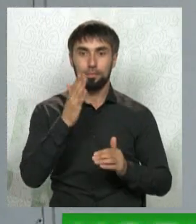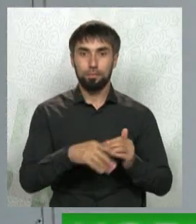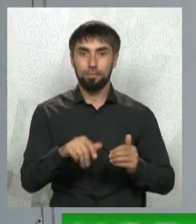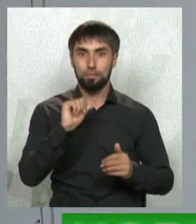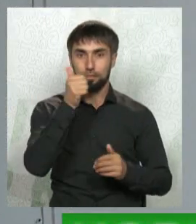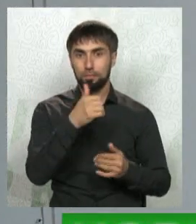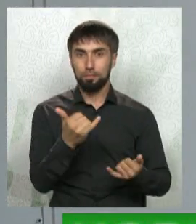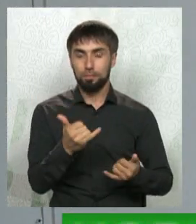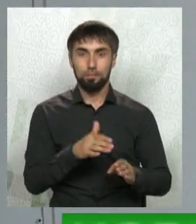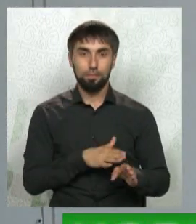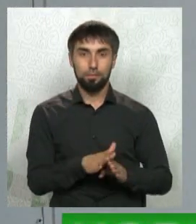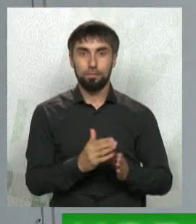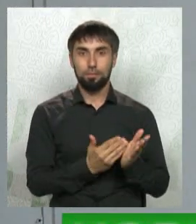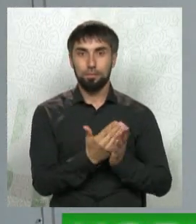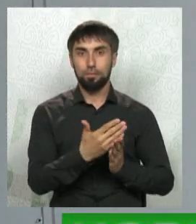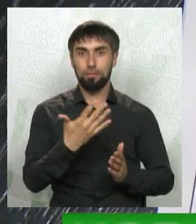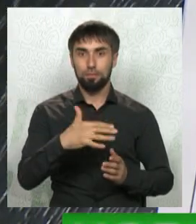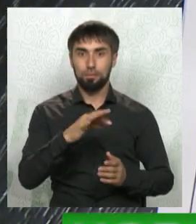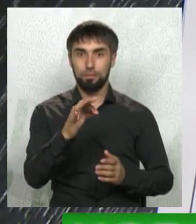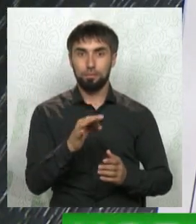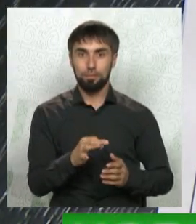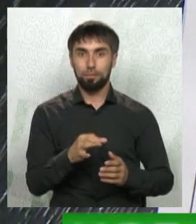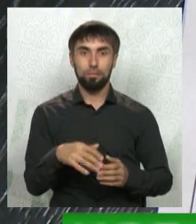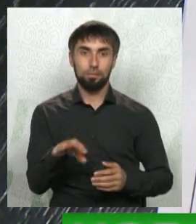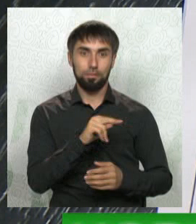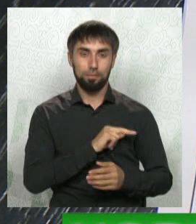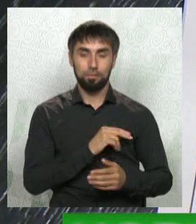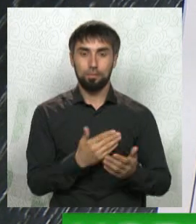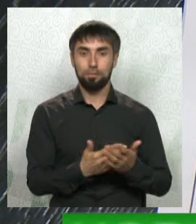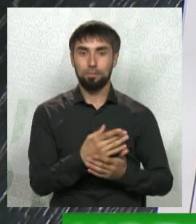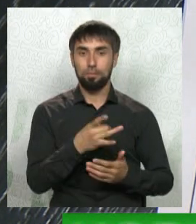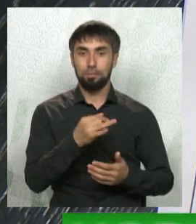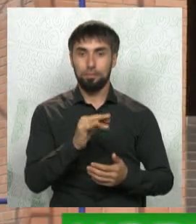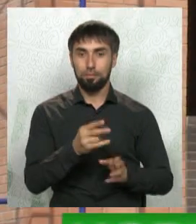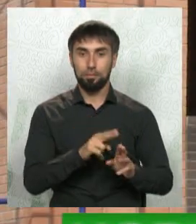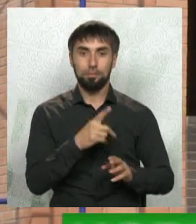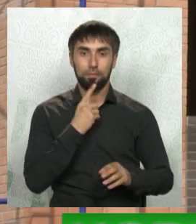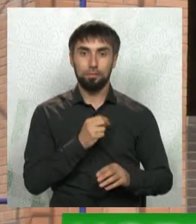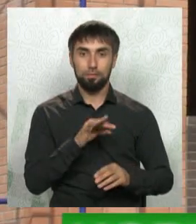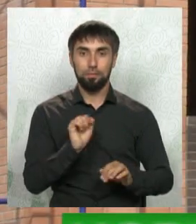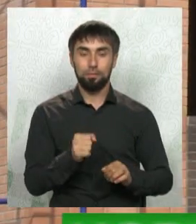года. Сейчас выполнено свыше 50% всех работ. Новый районный военкомат сможет